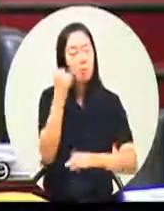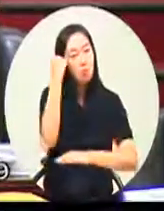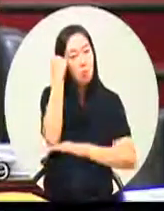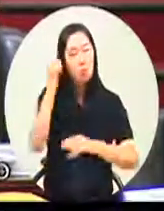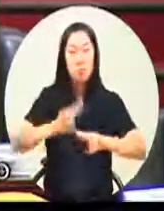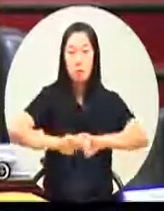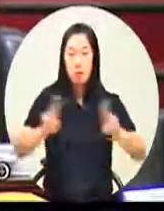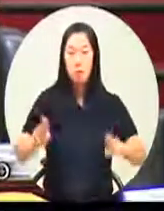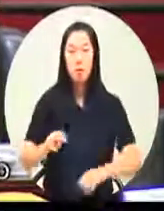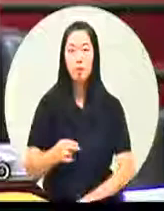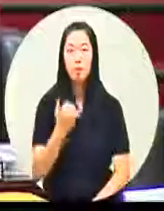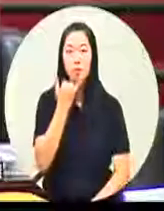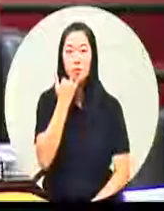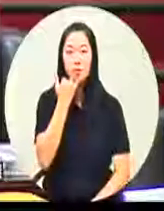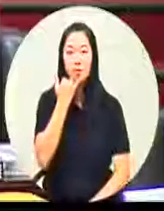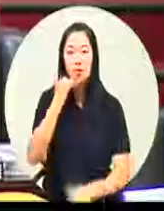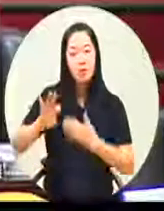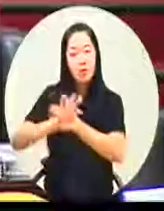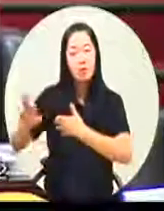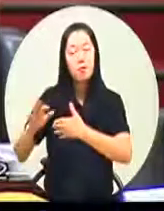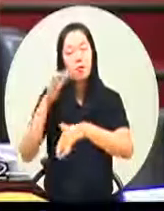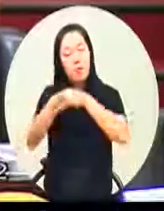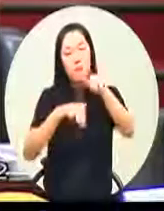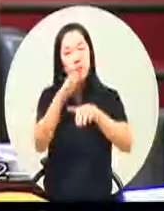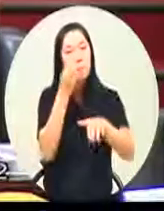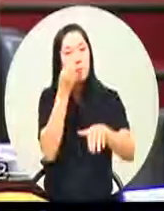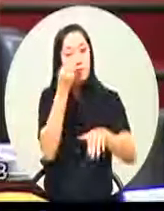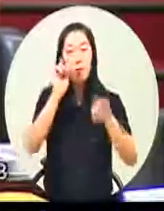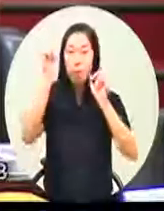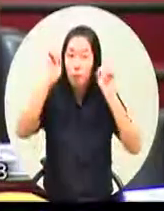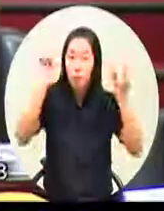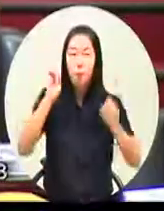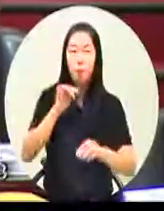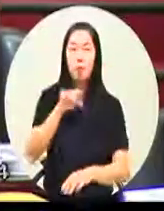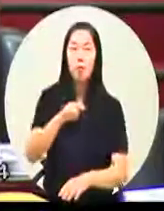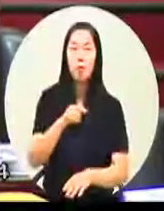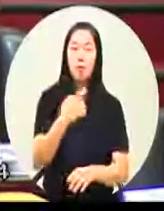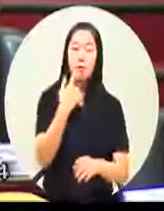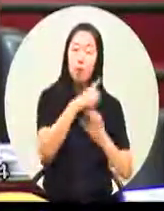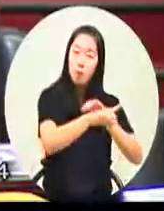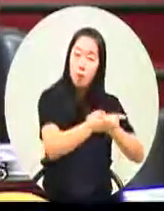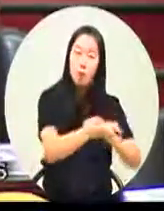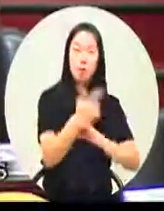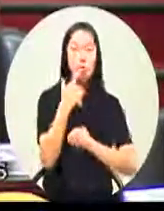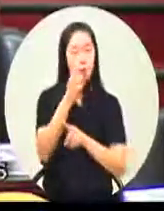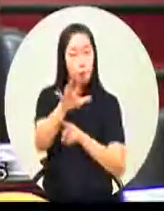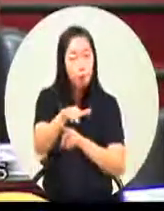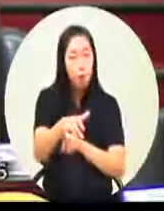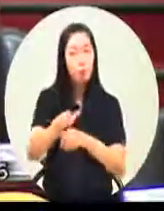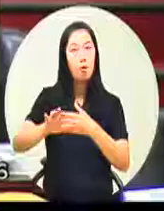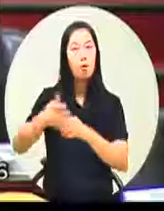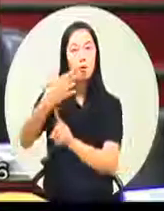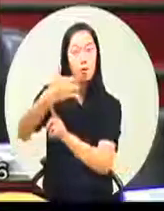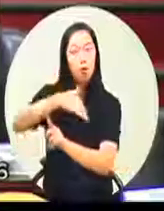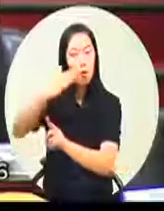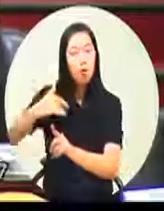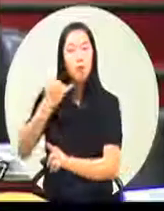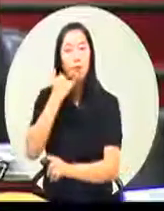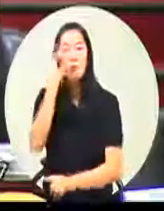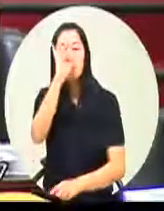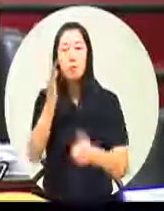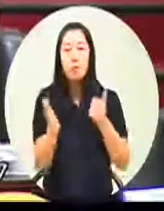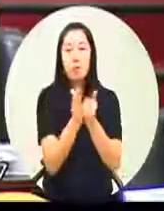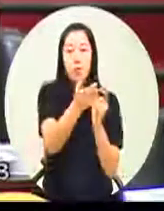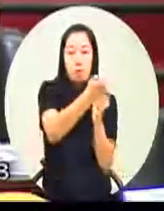让外地的人到了旗美地区以后，到了美浓，到了六龟，他们很容易的可以接